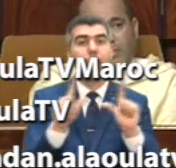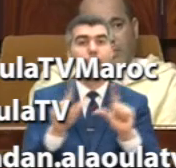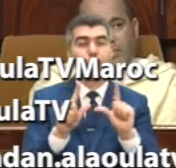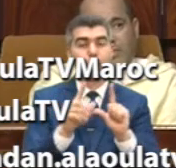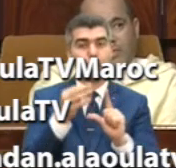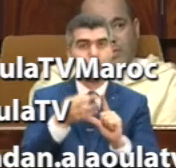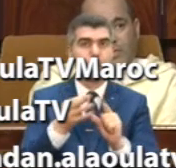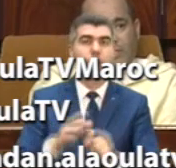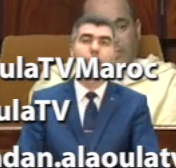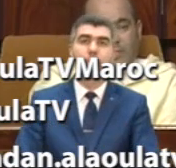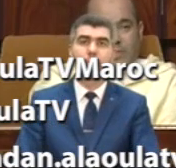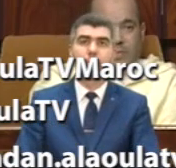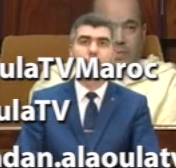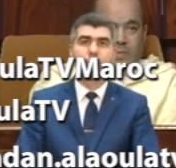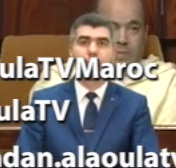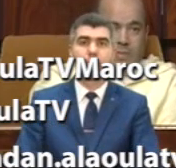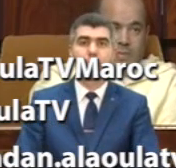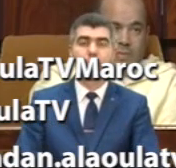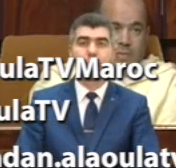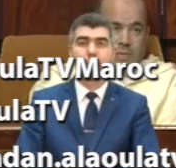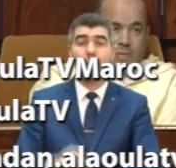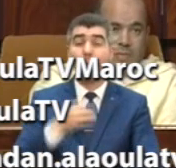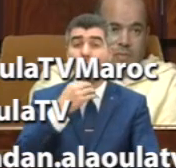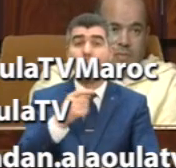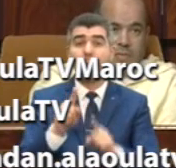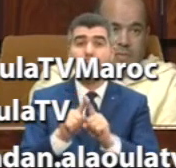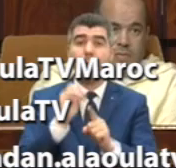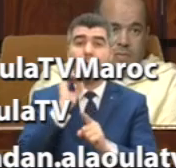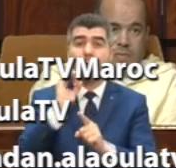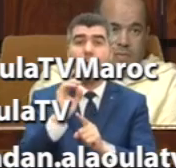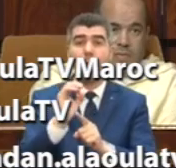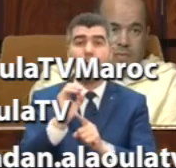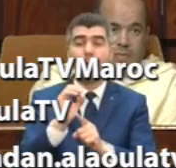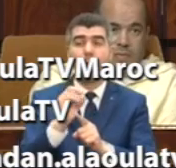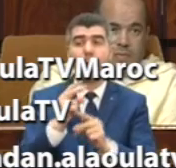والمواطنات، كل واحد يشطب في باب دارو.